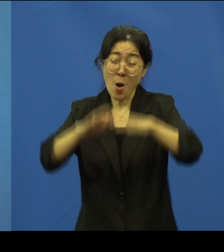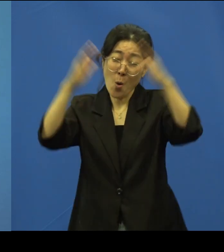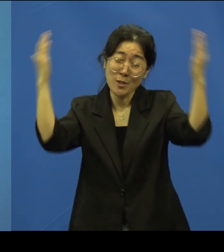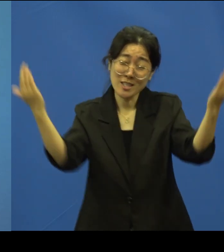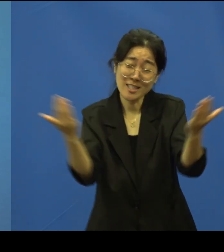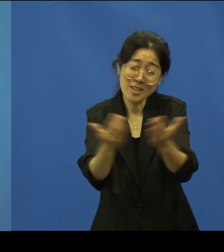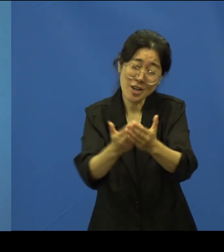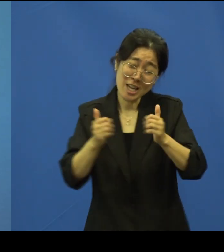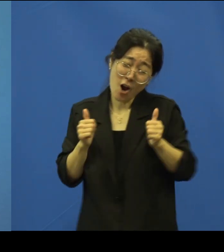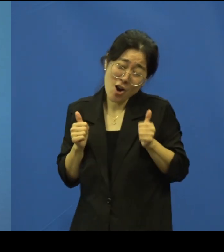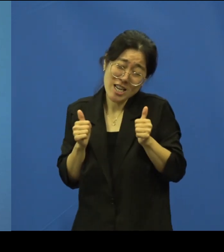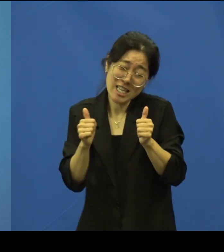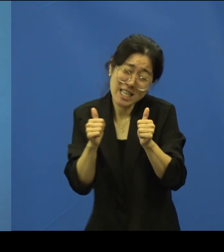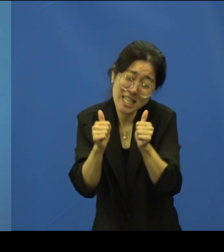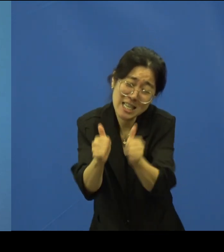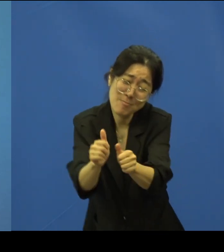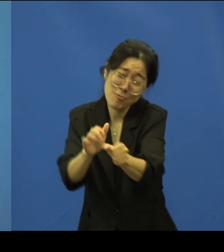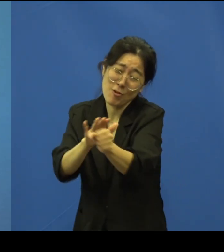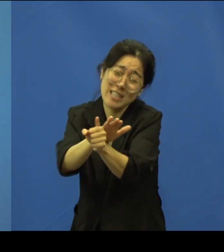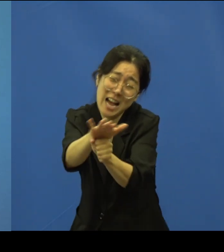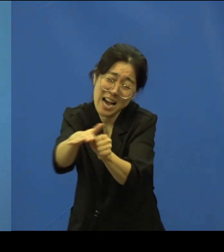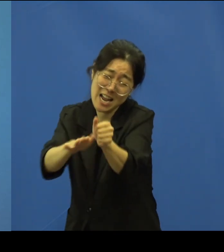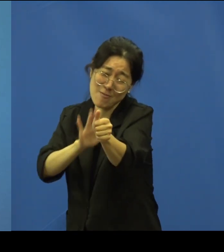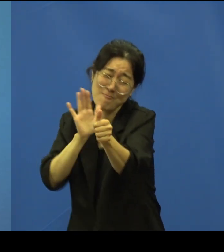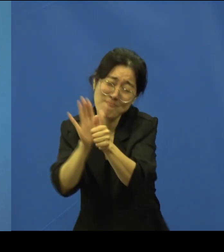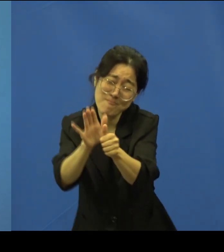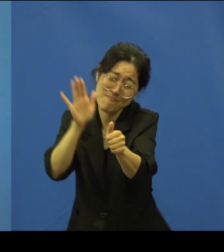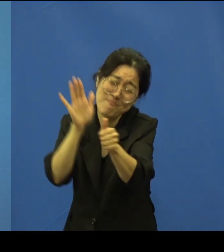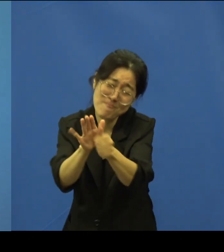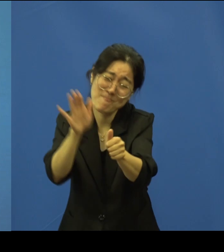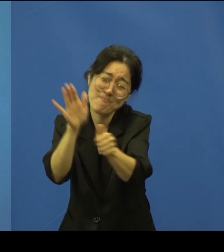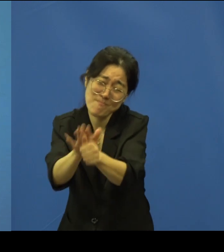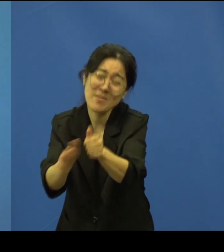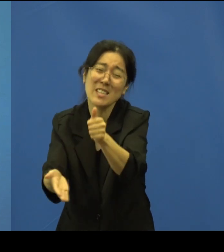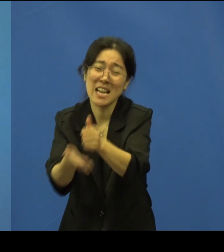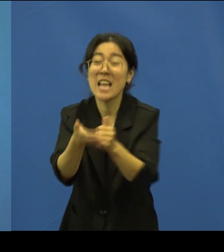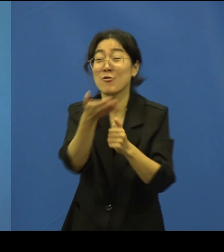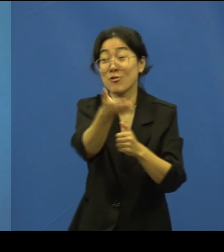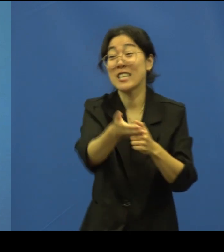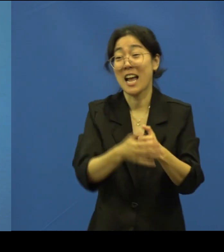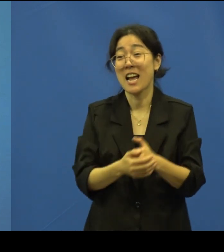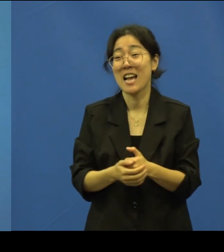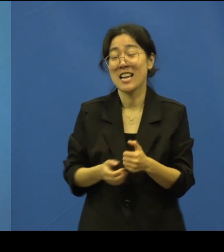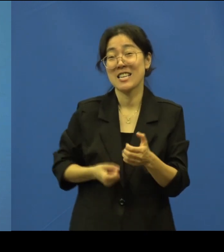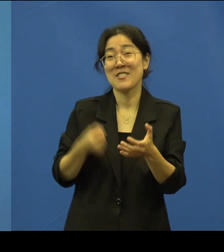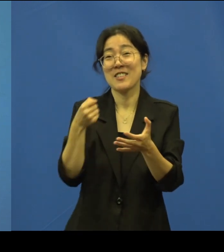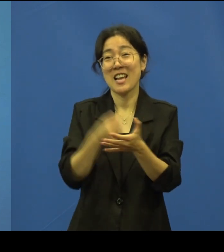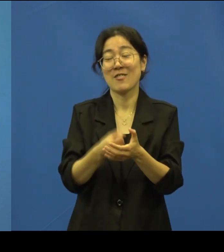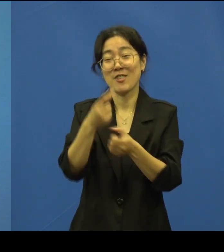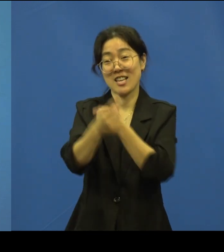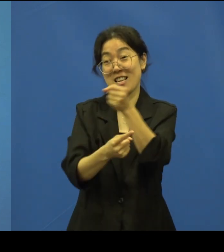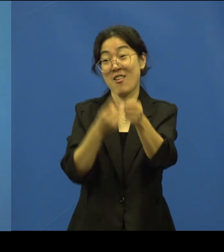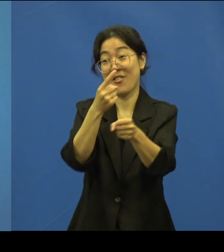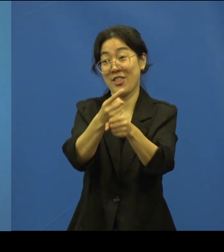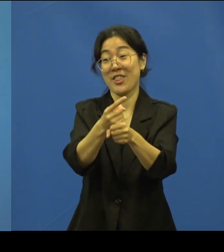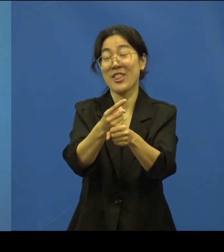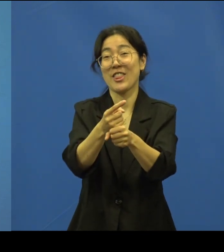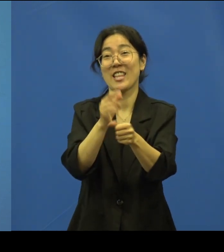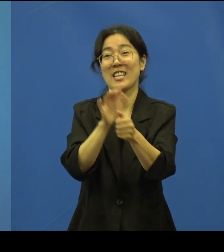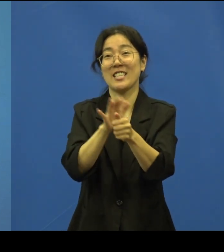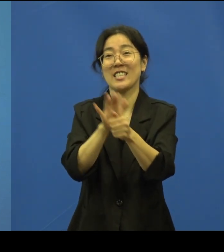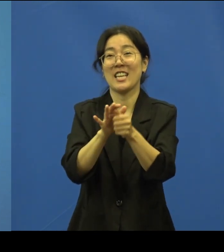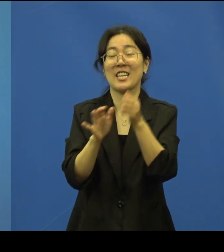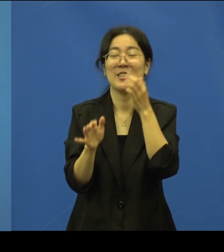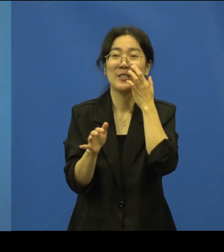전심으로 정말 이 아이를 사랑했습니다. 그리고 기도했습니다. 그랬더니 얘가 정말